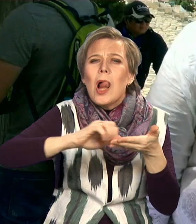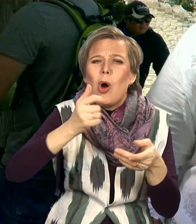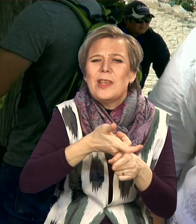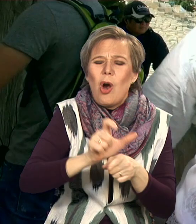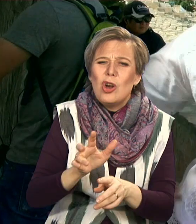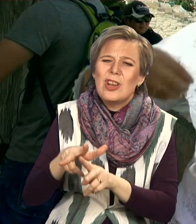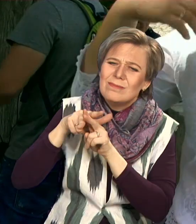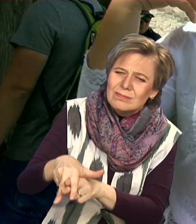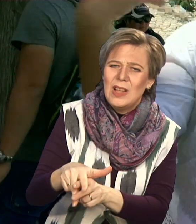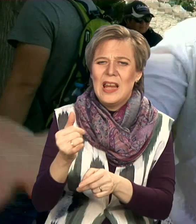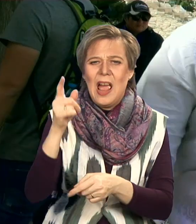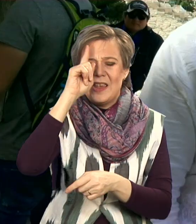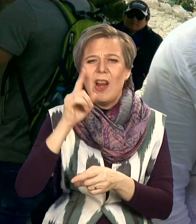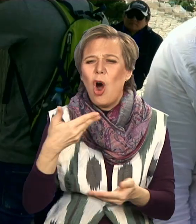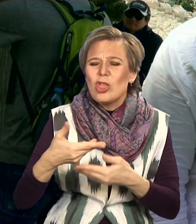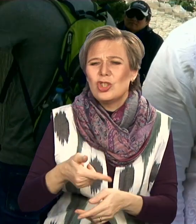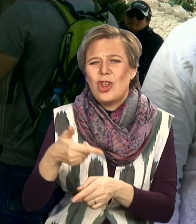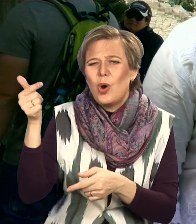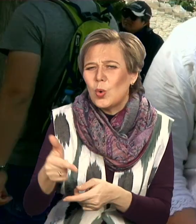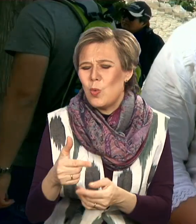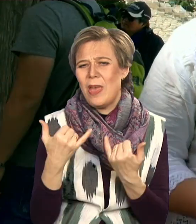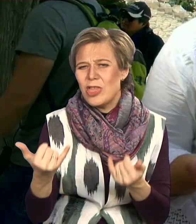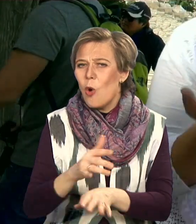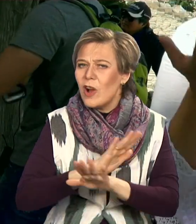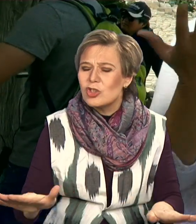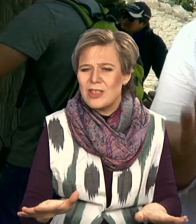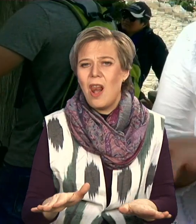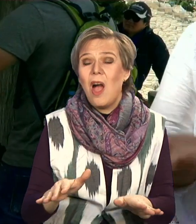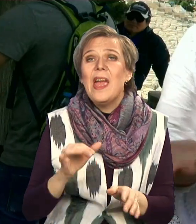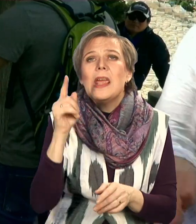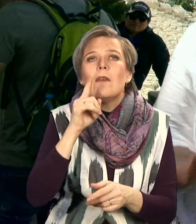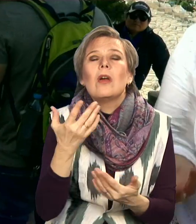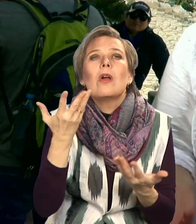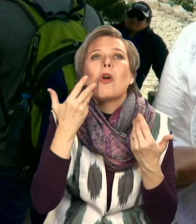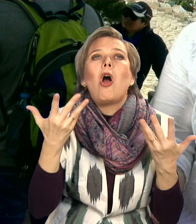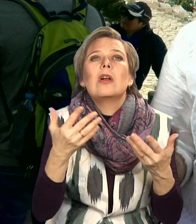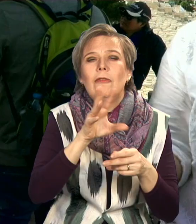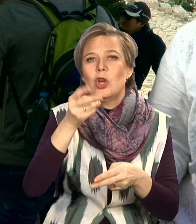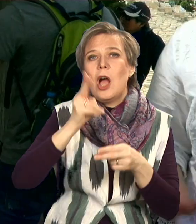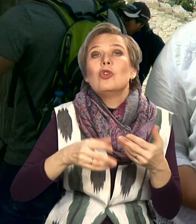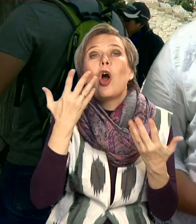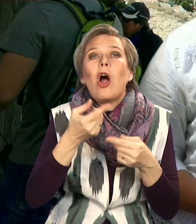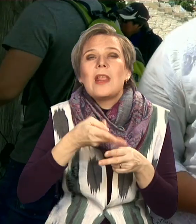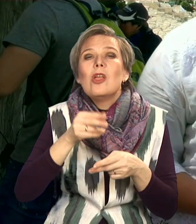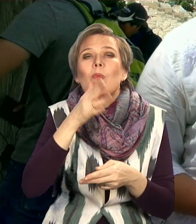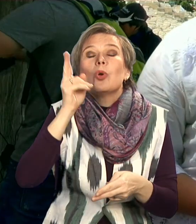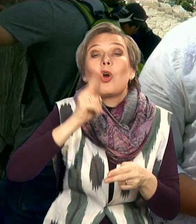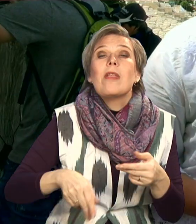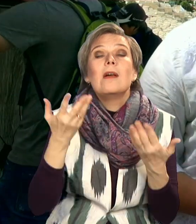более тяжелыми. Их отношения грубые и неуважительные. И евреи говорят: когда это все закончится? Когда этому придет